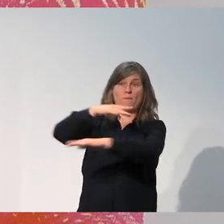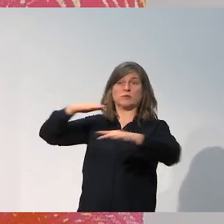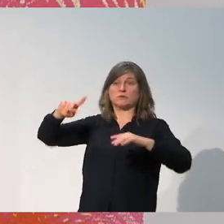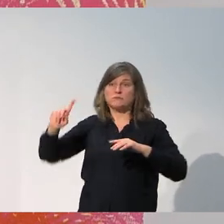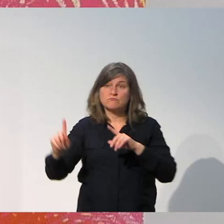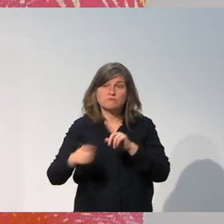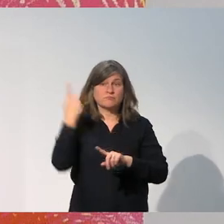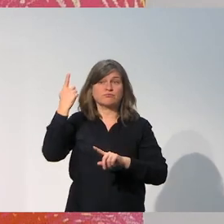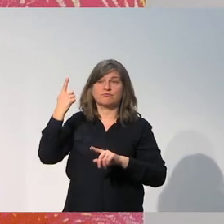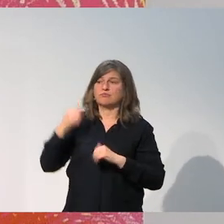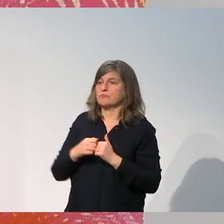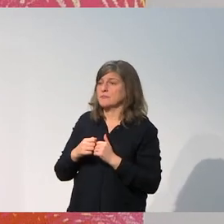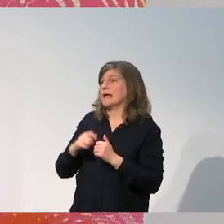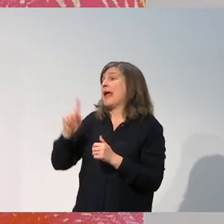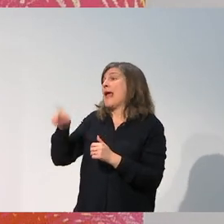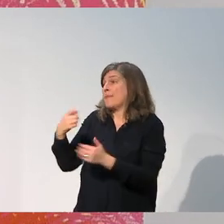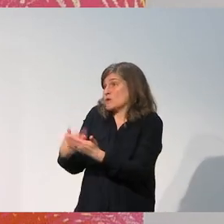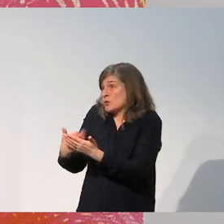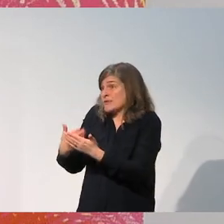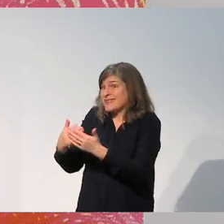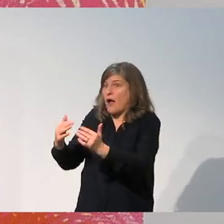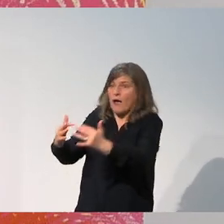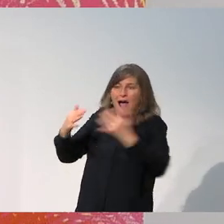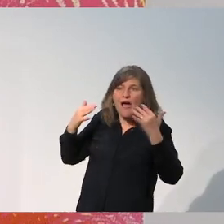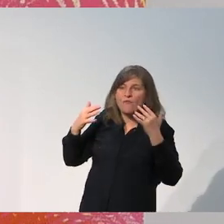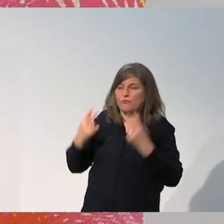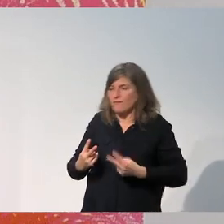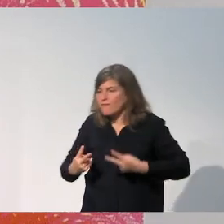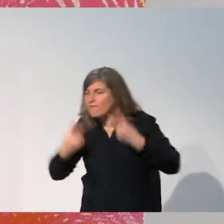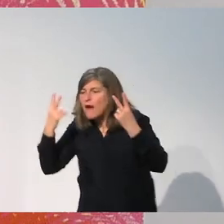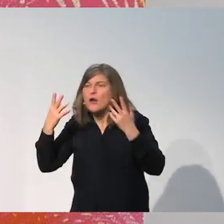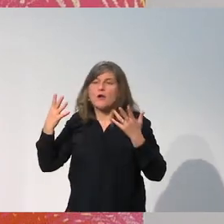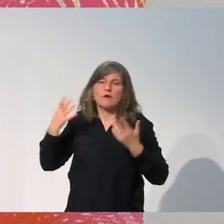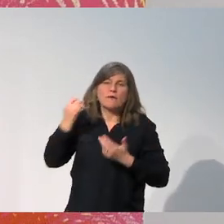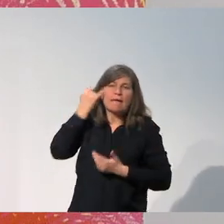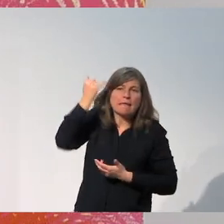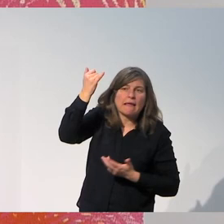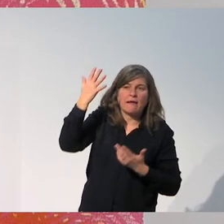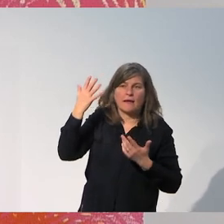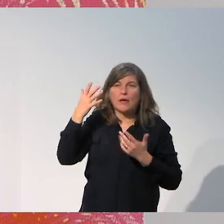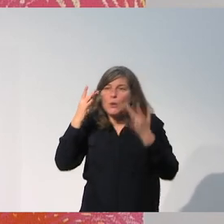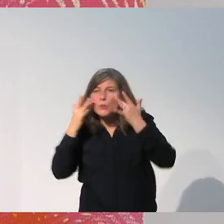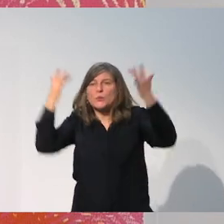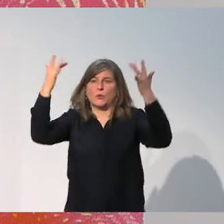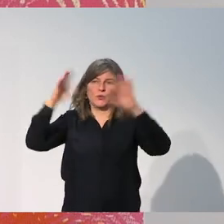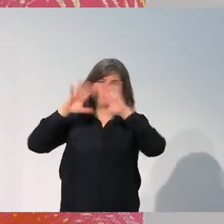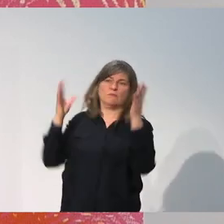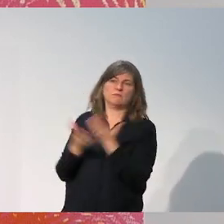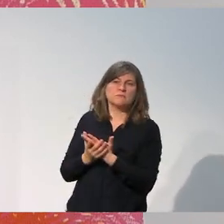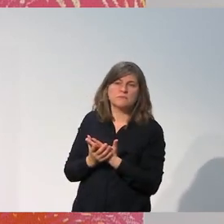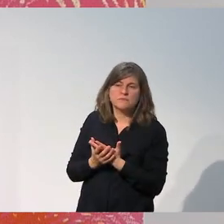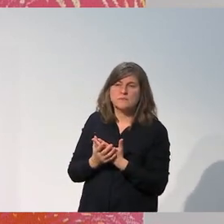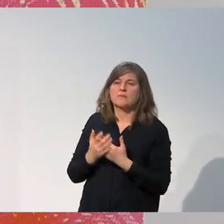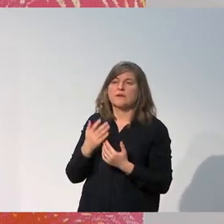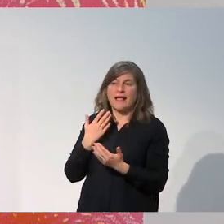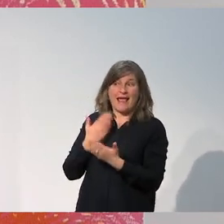évidemment que ça a une influence sur nos mœurs, sur notre culture. Et c'est aussi ce qui m'a intéressée. Je pense que c'est un